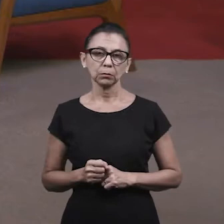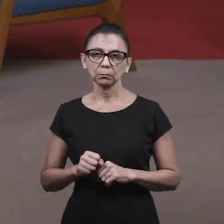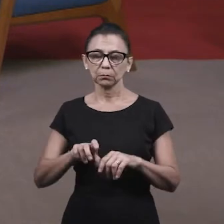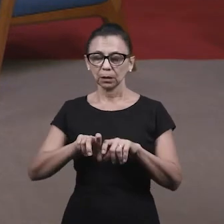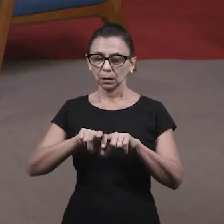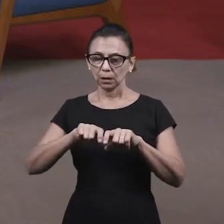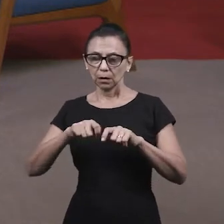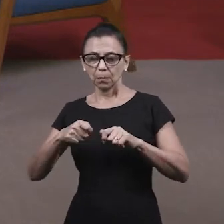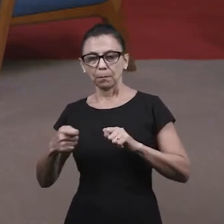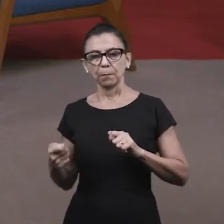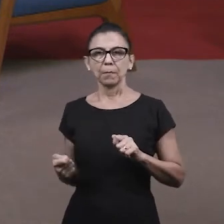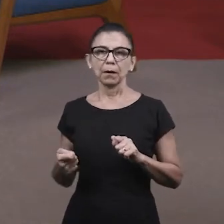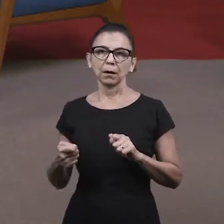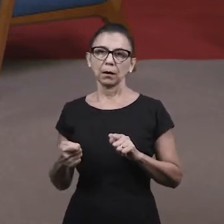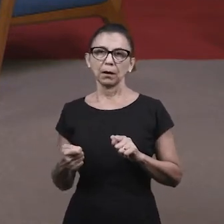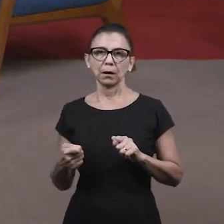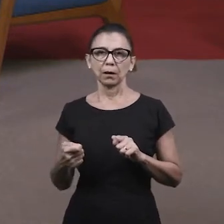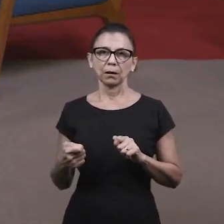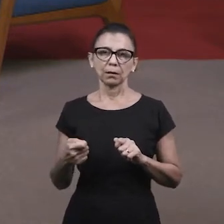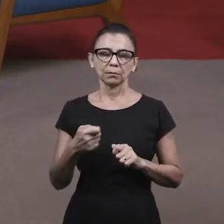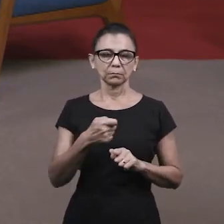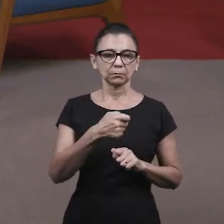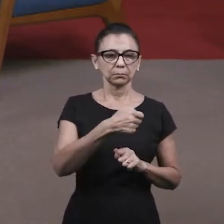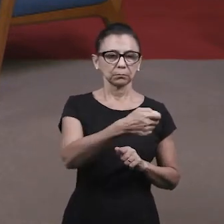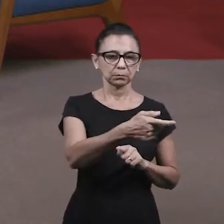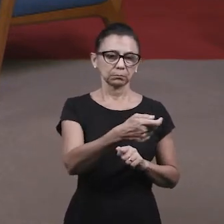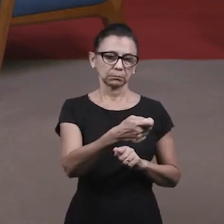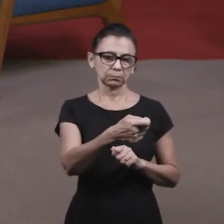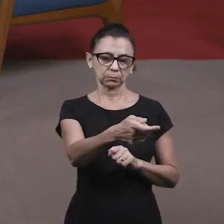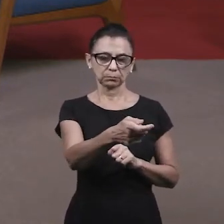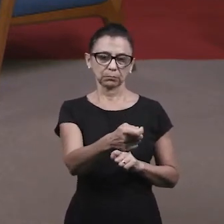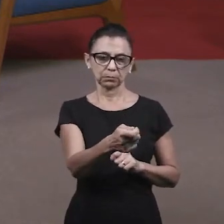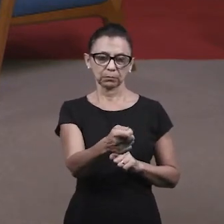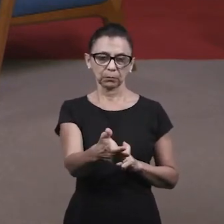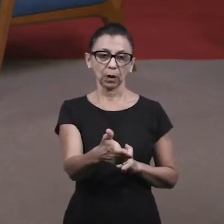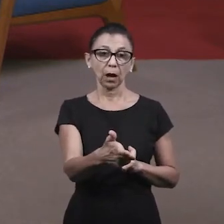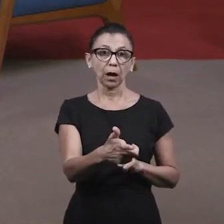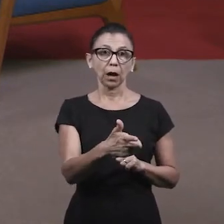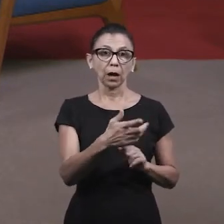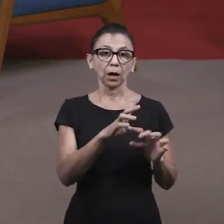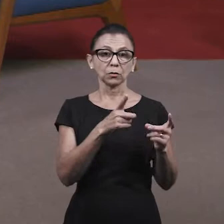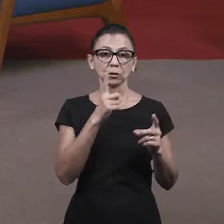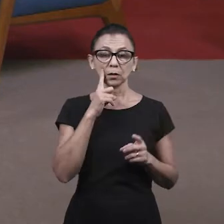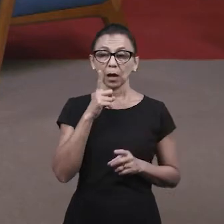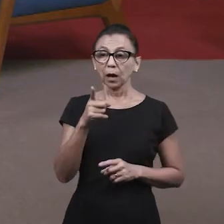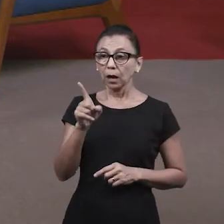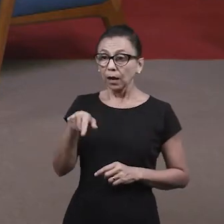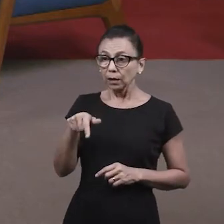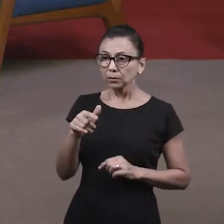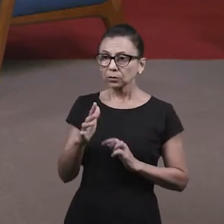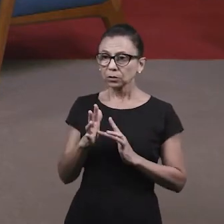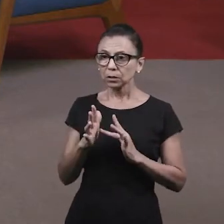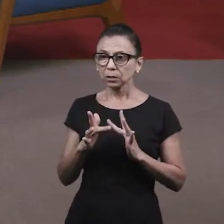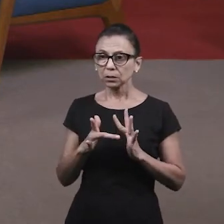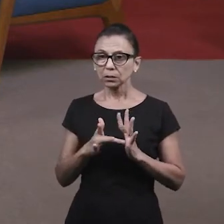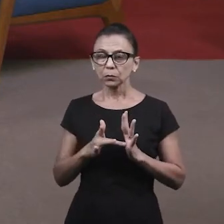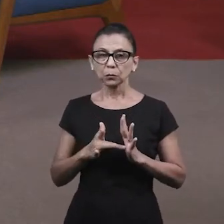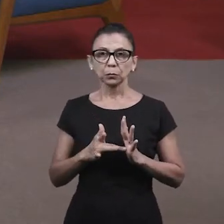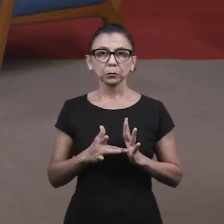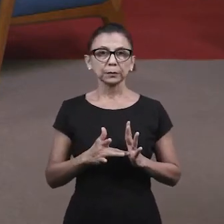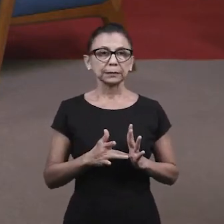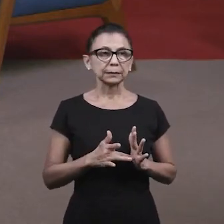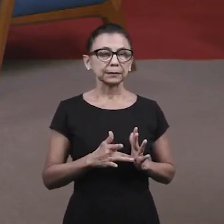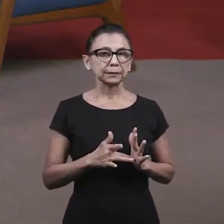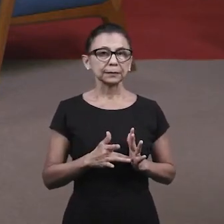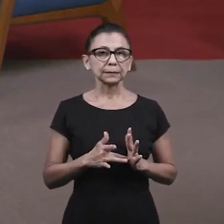lui qui sait distribuer le pain comme ça. Le mystère n'est connu que dans le partage du